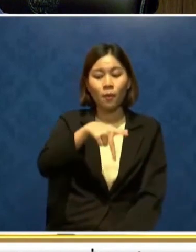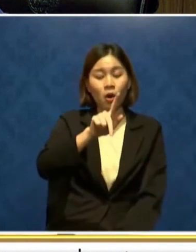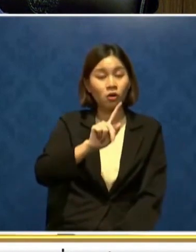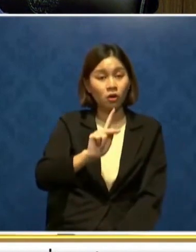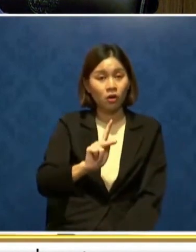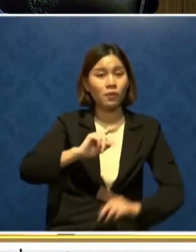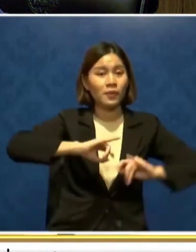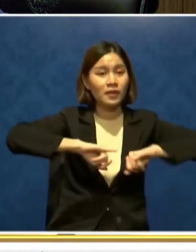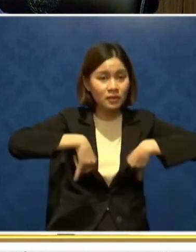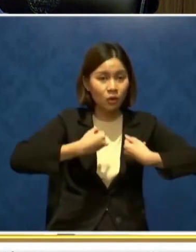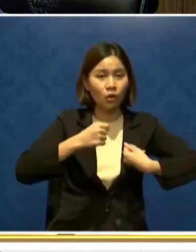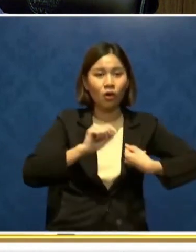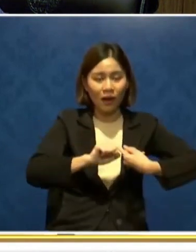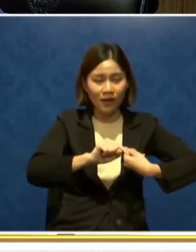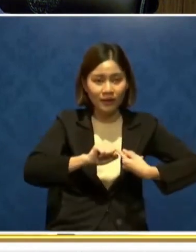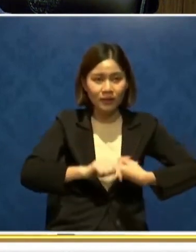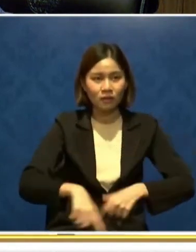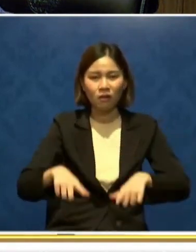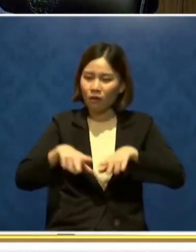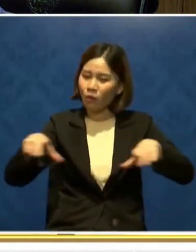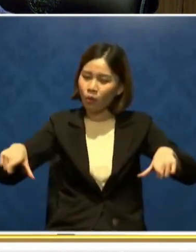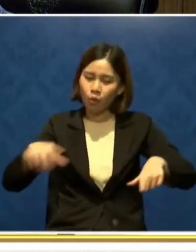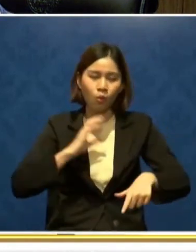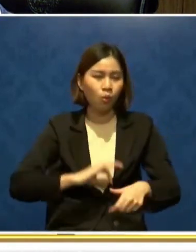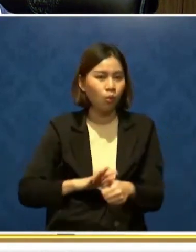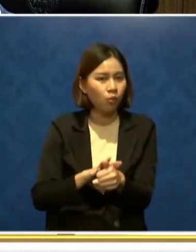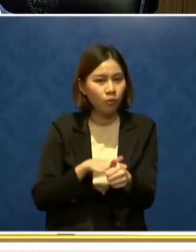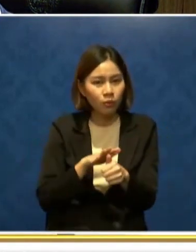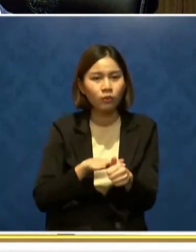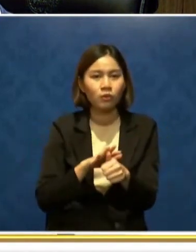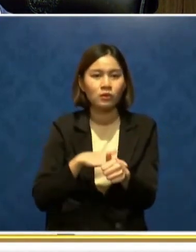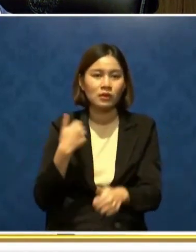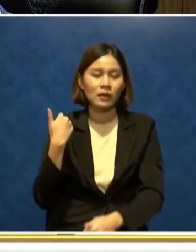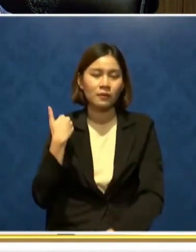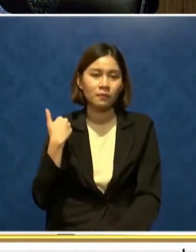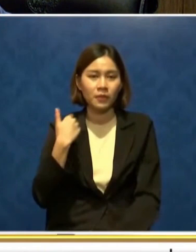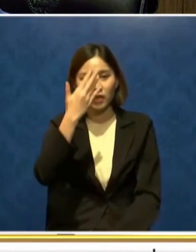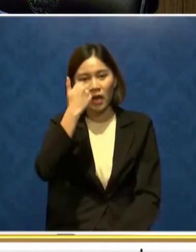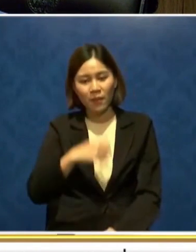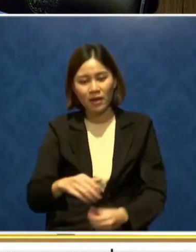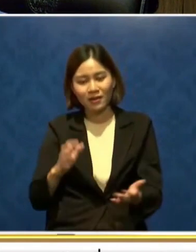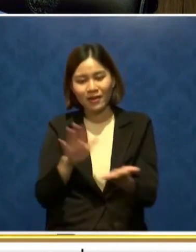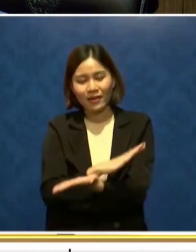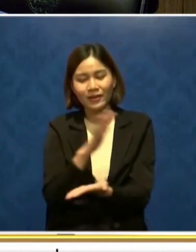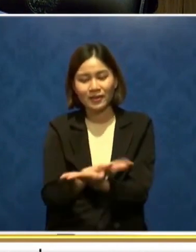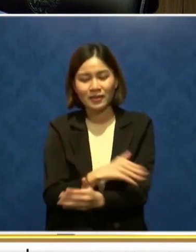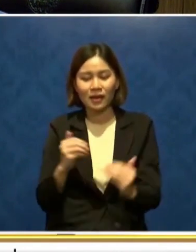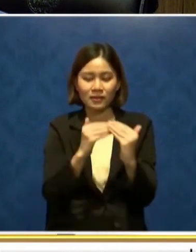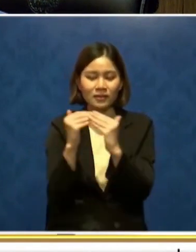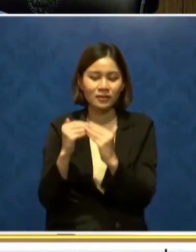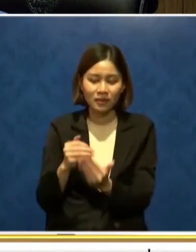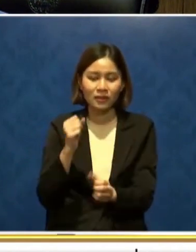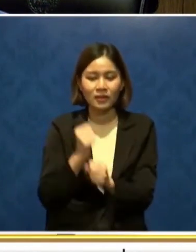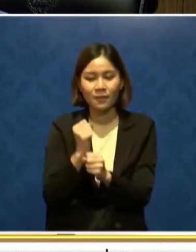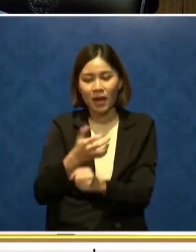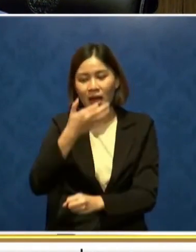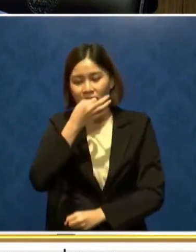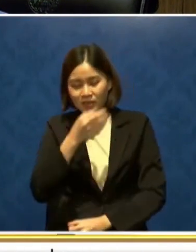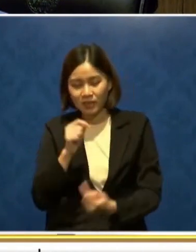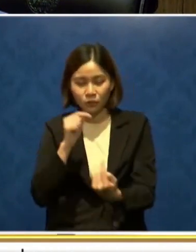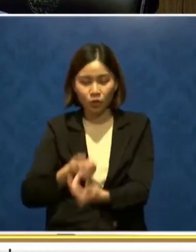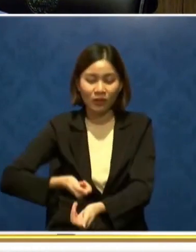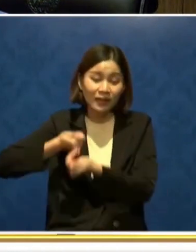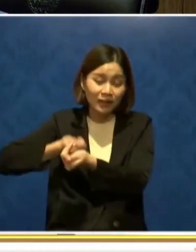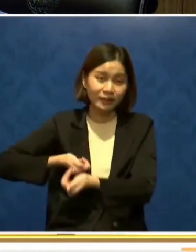ครับเป็นพื้นที่ที่ดินที่น่าสงสารอย่างที่สุดเหมือนกันออกเอกสารสิทธิ์ให้พี่น้องประชาชนทำมาหากินเพื่อการ